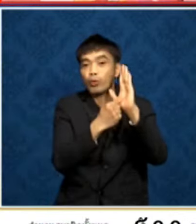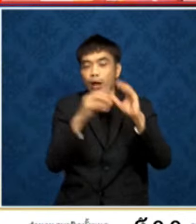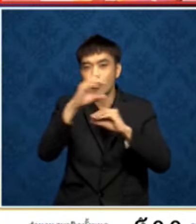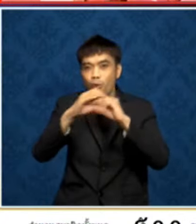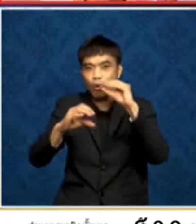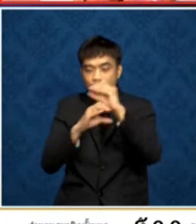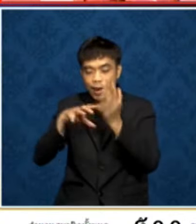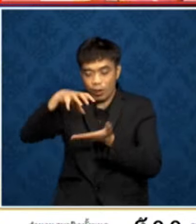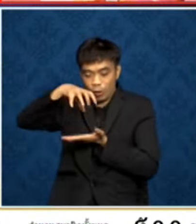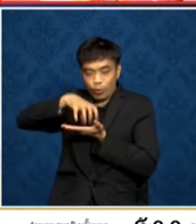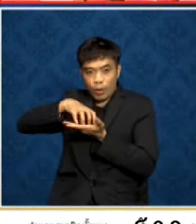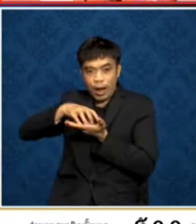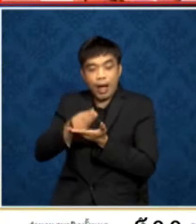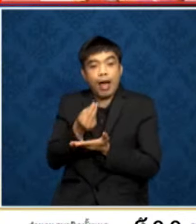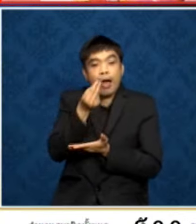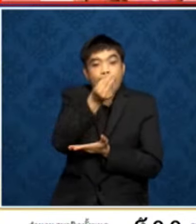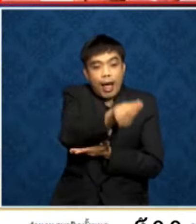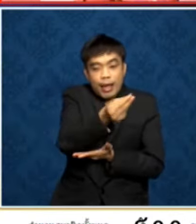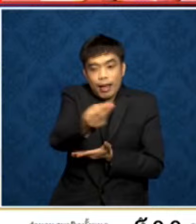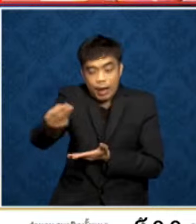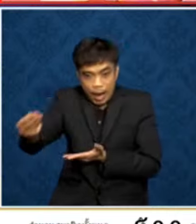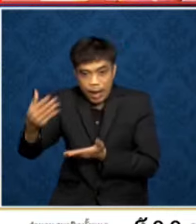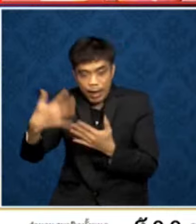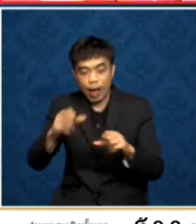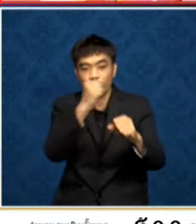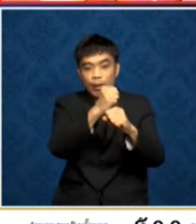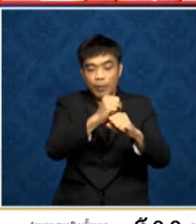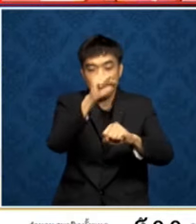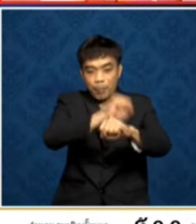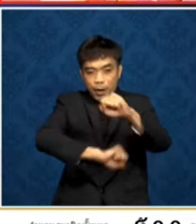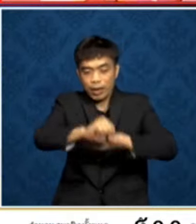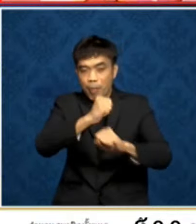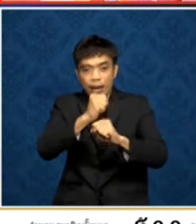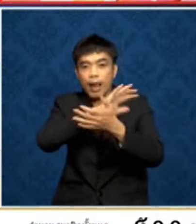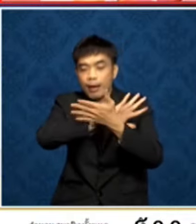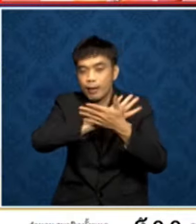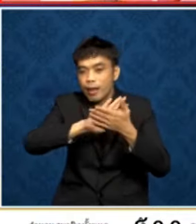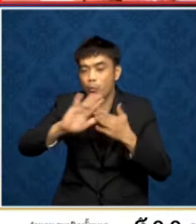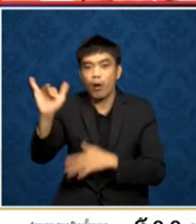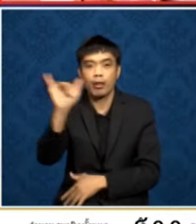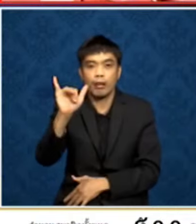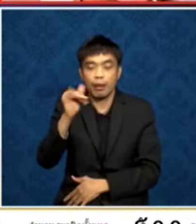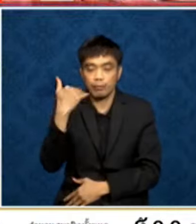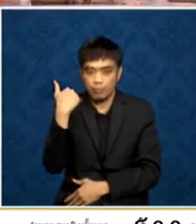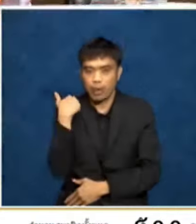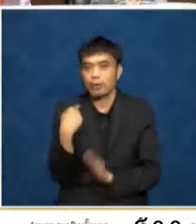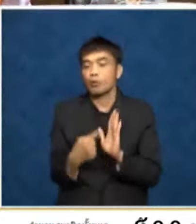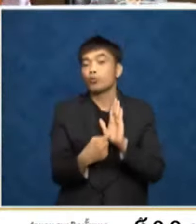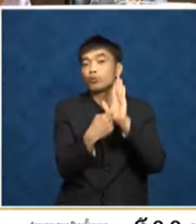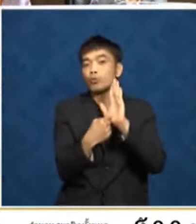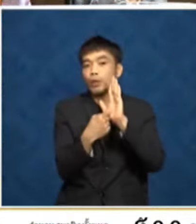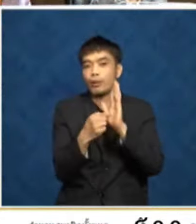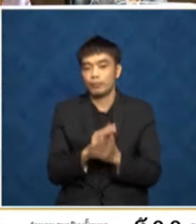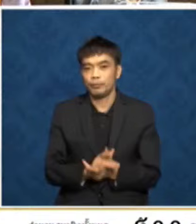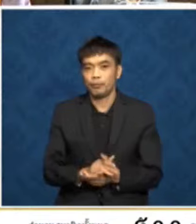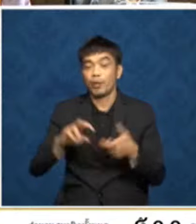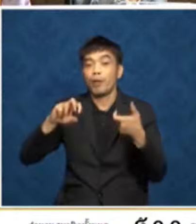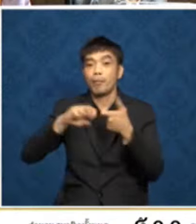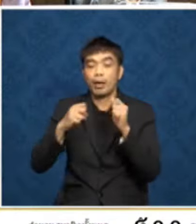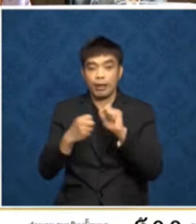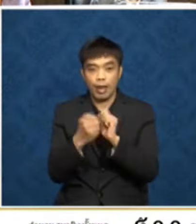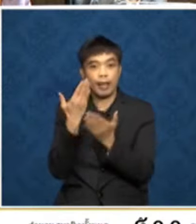ส่วนกลางสร้างไม่เสร็จคาที่ไม่มีการดำเนินการให้แล้วเสร็จเช่นขออนุญาตยกตัวอย่างปัญหาเรื่องเงิน